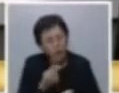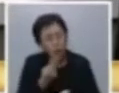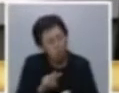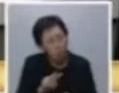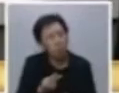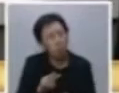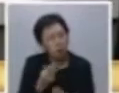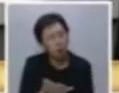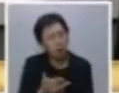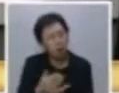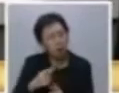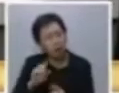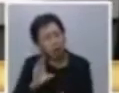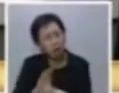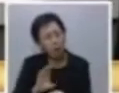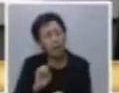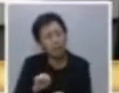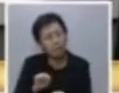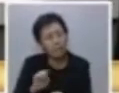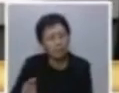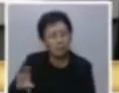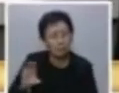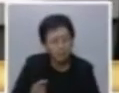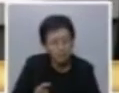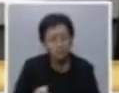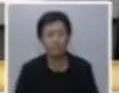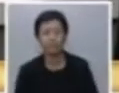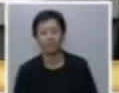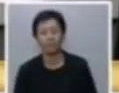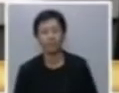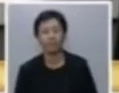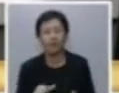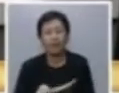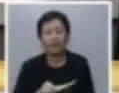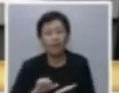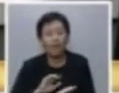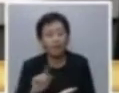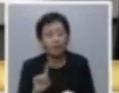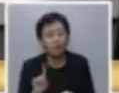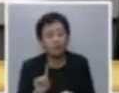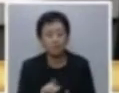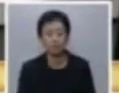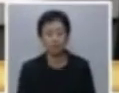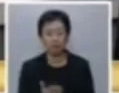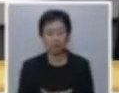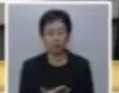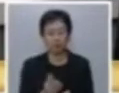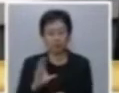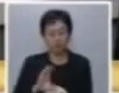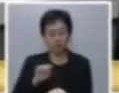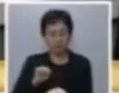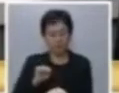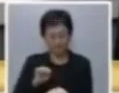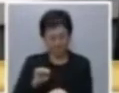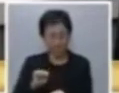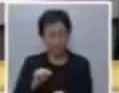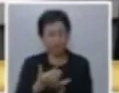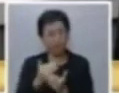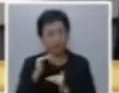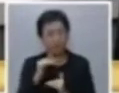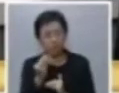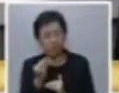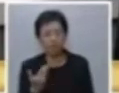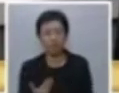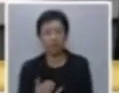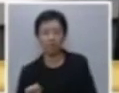านครับที่น่าจะต้องปรับก็คือว่าเม็ดเงินที่ท่านตั้งไว้กรณีสำร